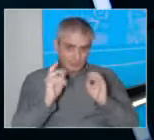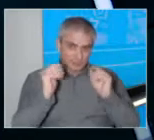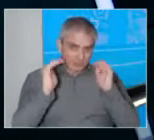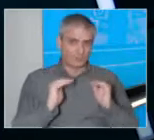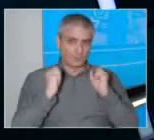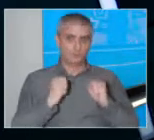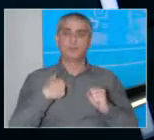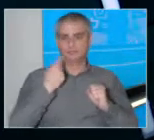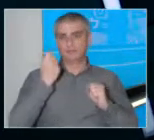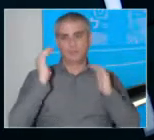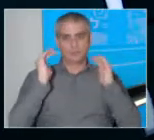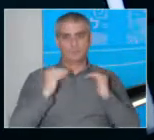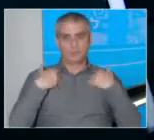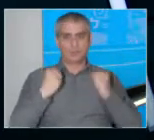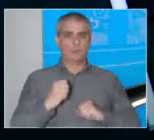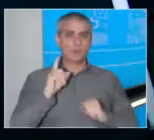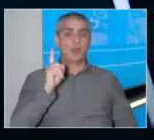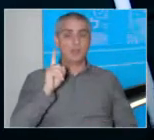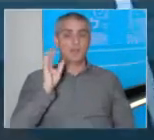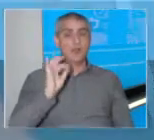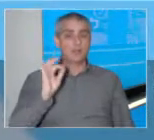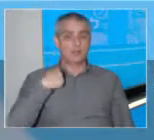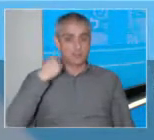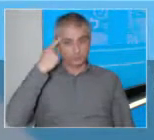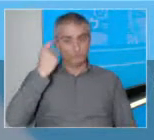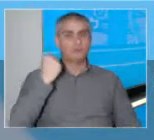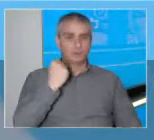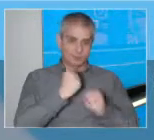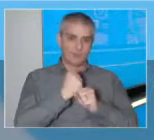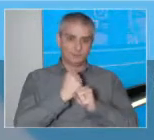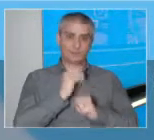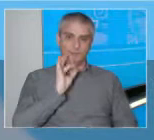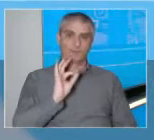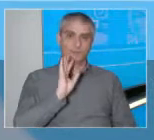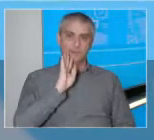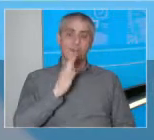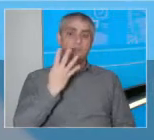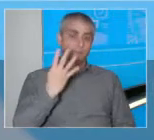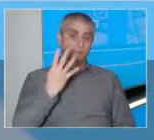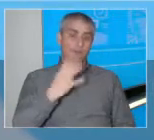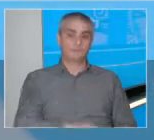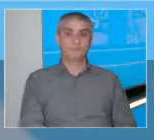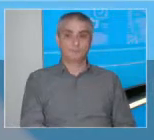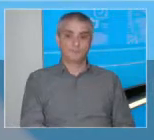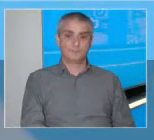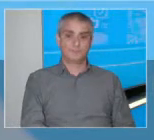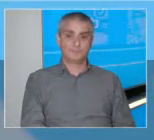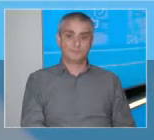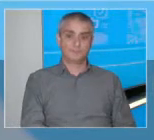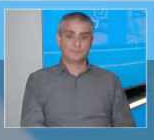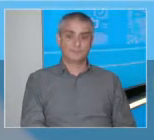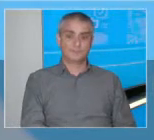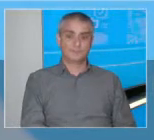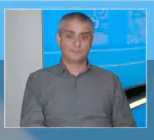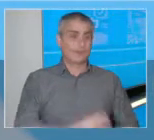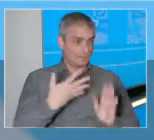פחות בטוח? אני טיפ-טיפה פחות בטוח, אבל אני עדיין חושב שהיא תמלא את ימי ארבע שנים, כי תראה,